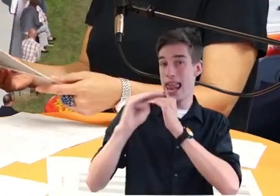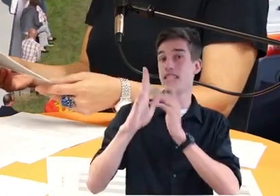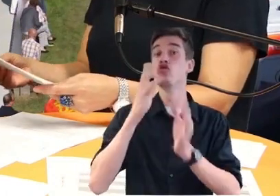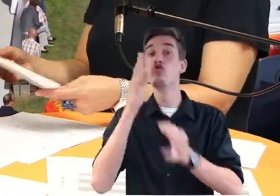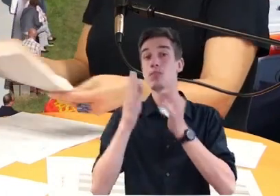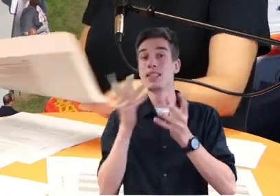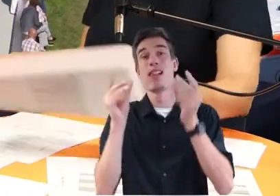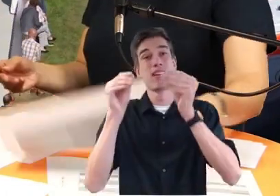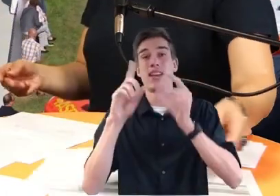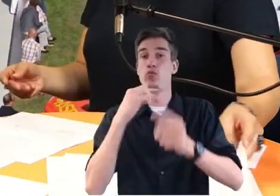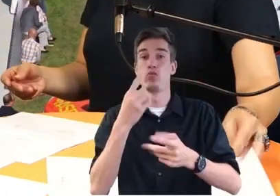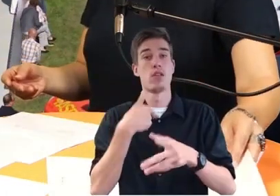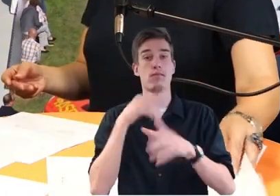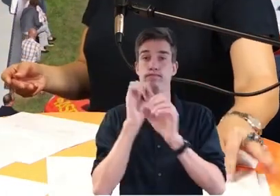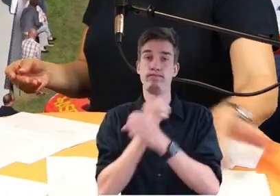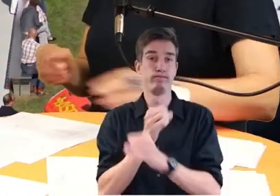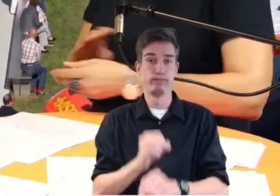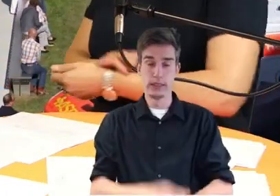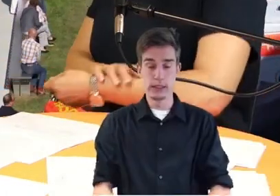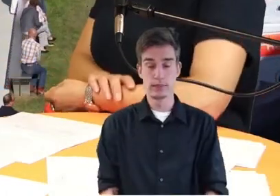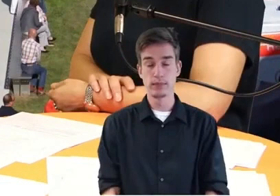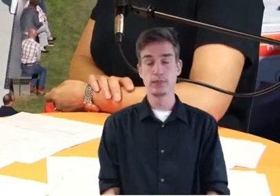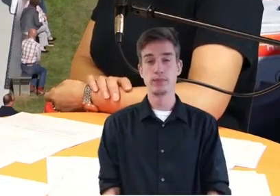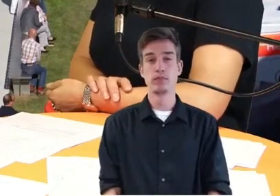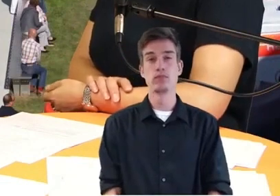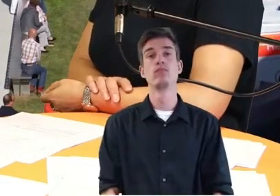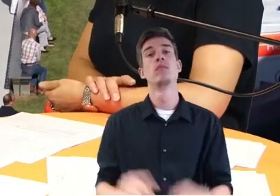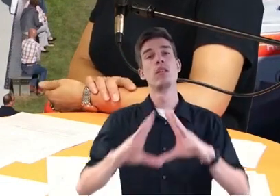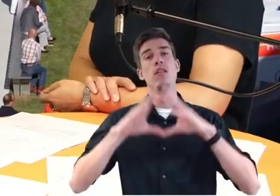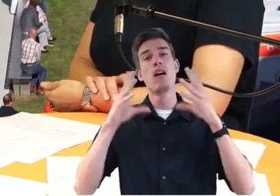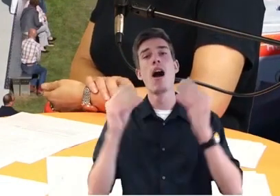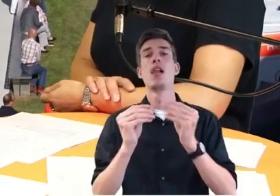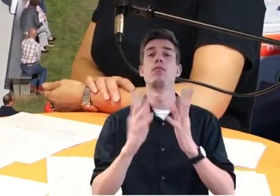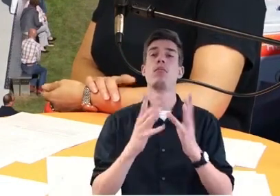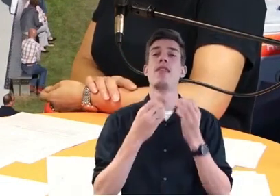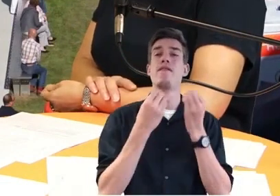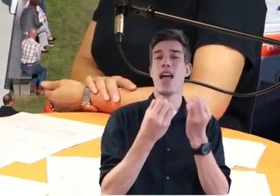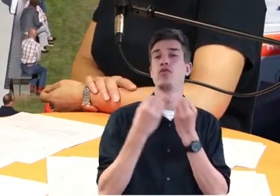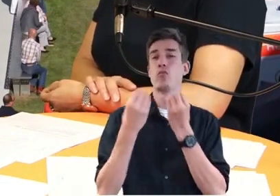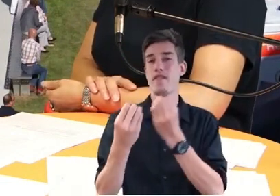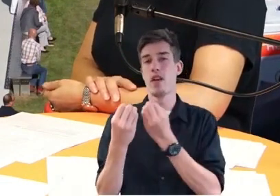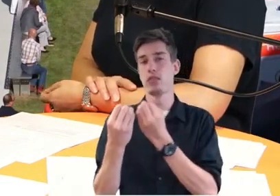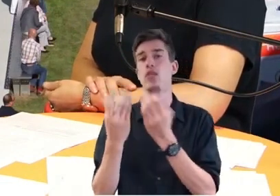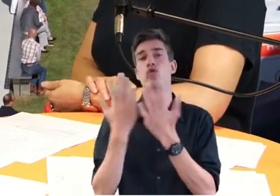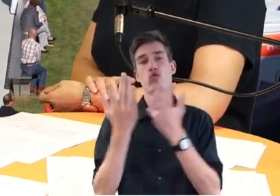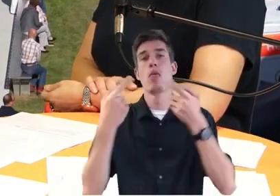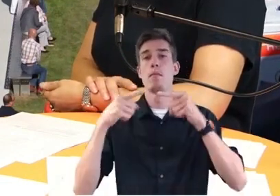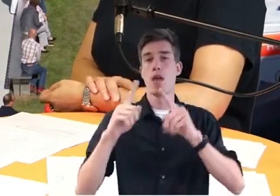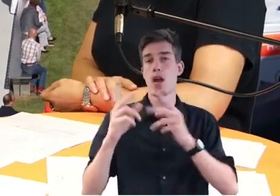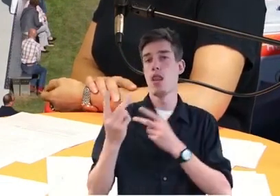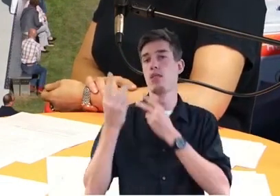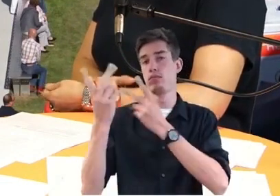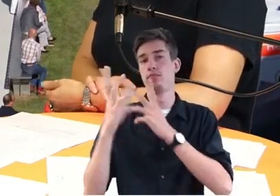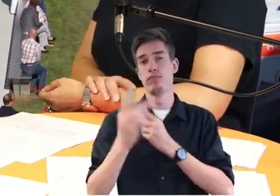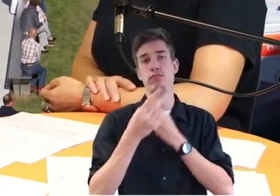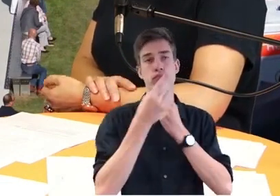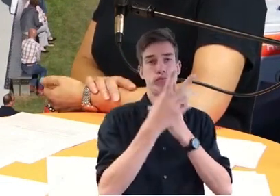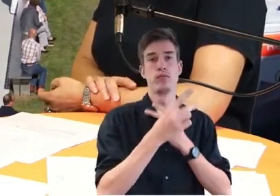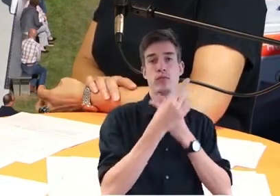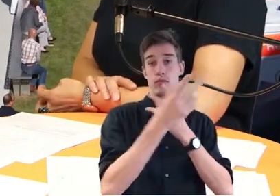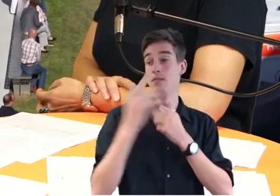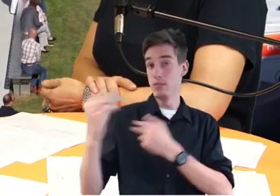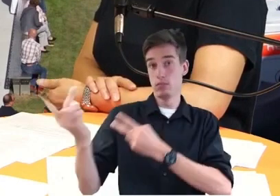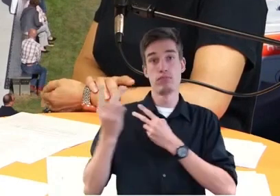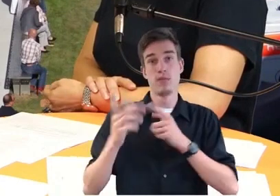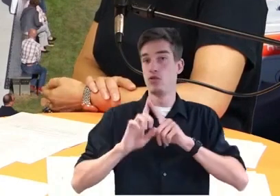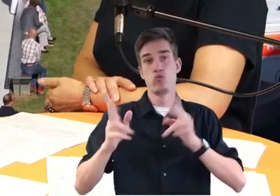nicht noch was sagen, aber grundsätzlich werden ja auch dann die Fahrzeuge gleichzeitig bzw. direkt nacheinander, wenn die dann uns zugeliefert